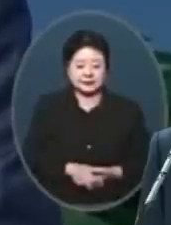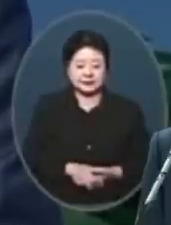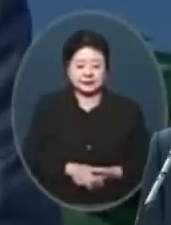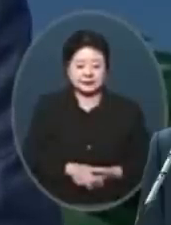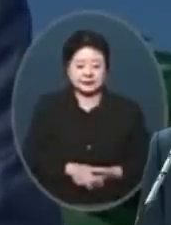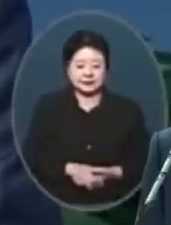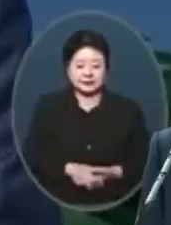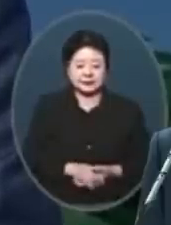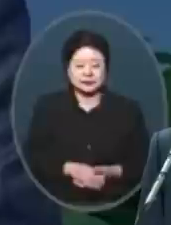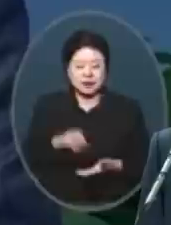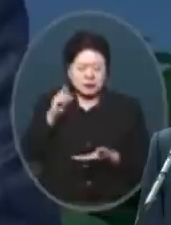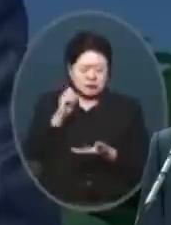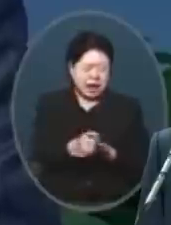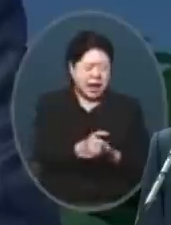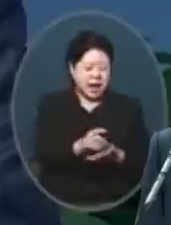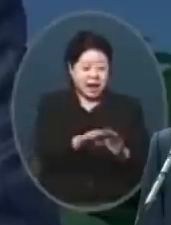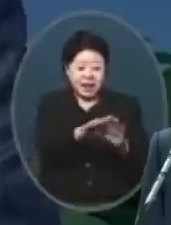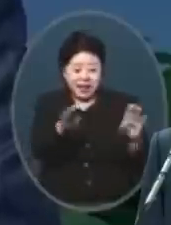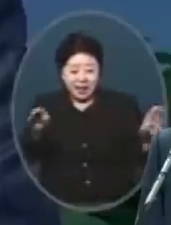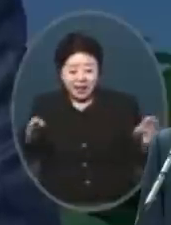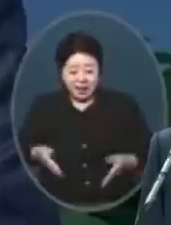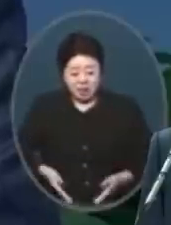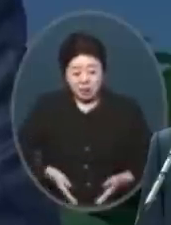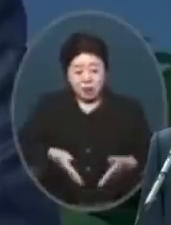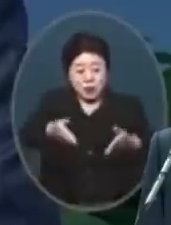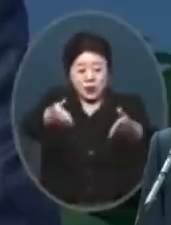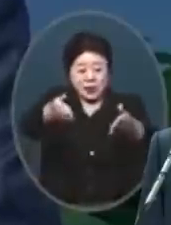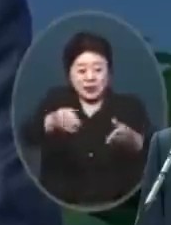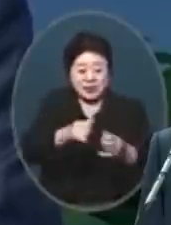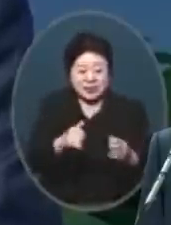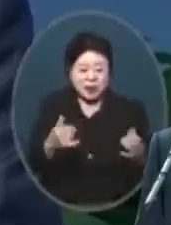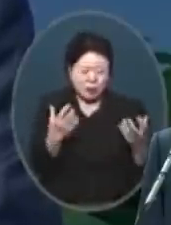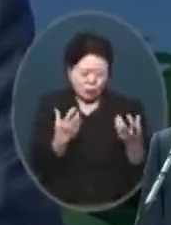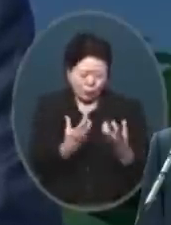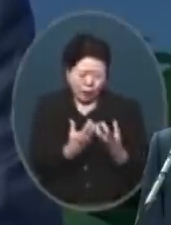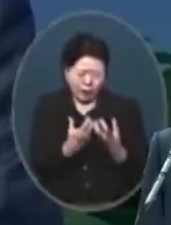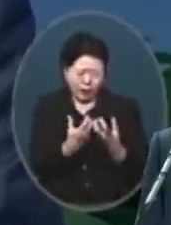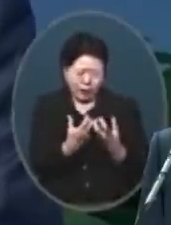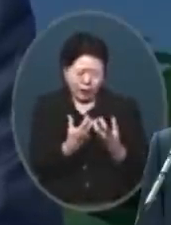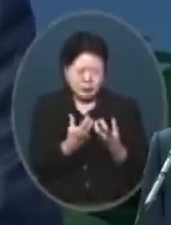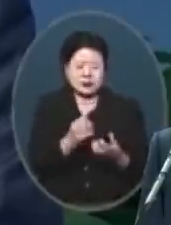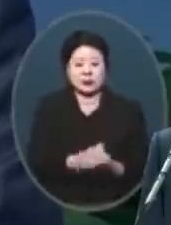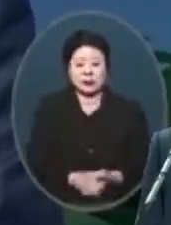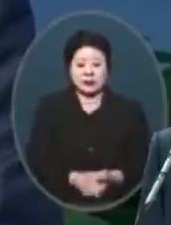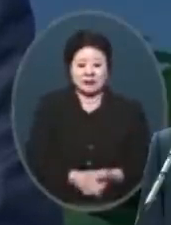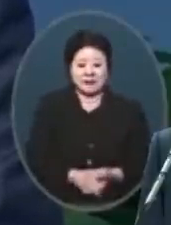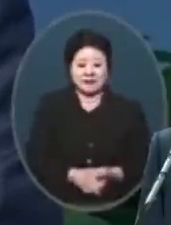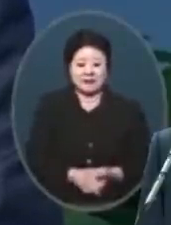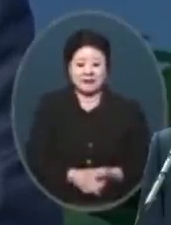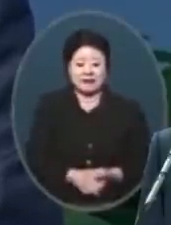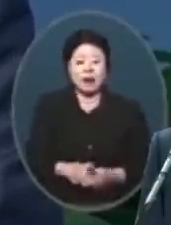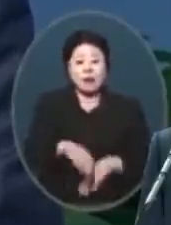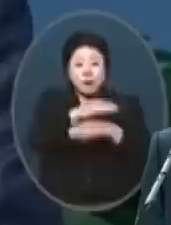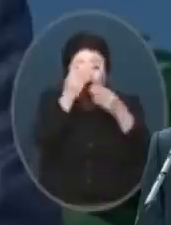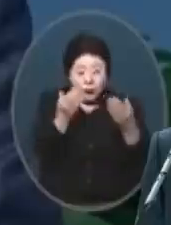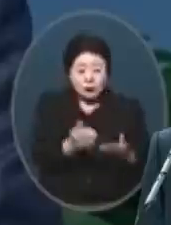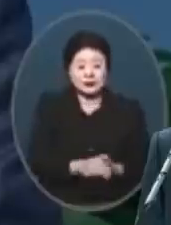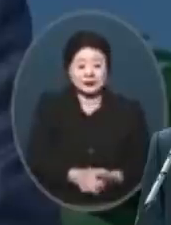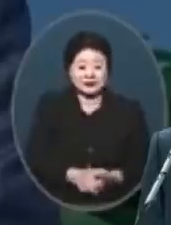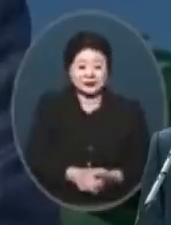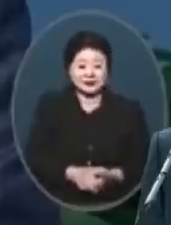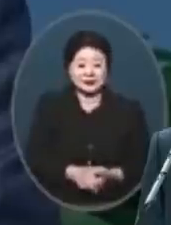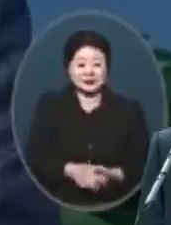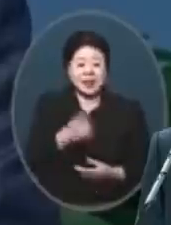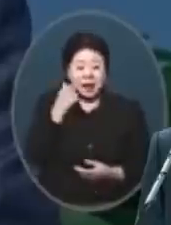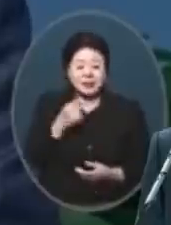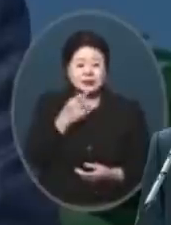문을 박차고 나가니까 복도에 사람들이 꽉 들어찼어요. 전부